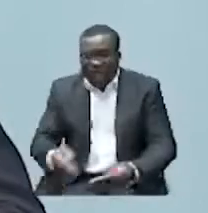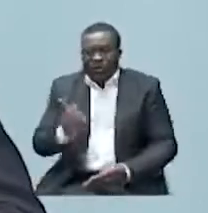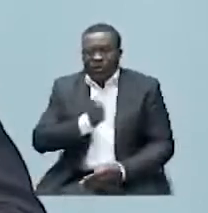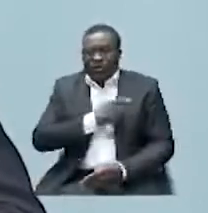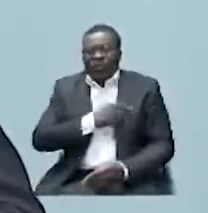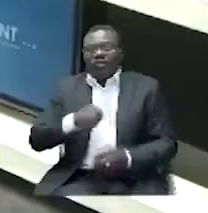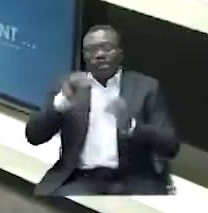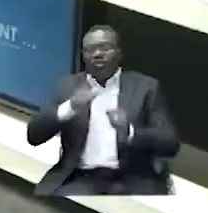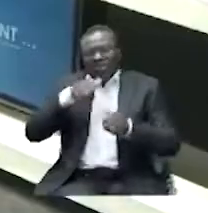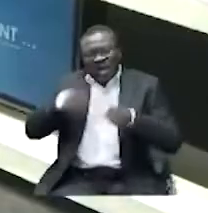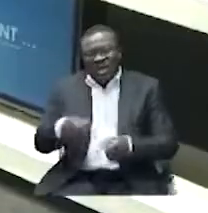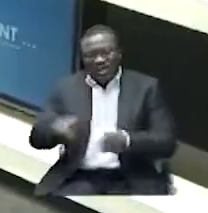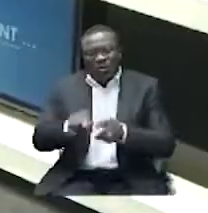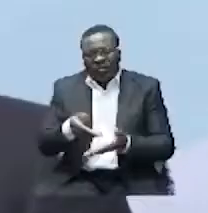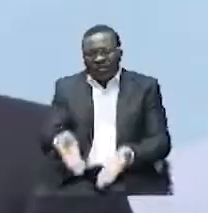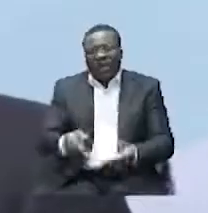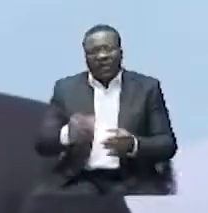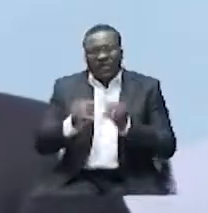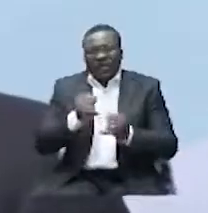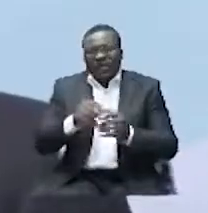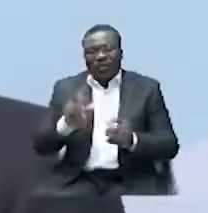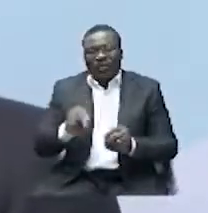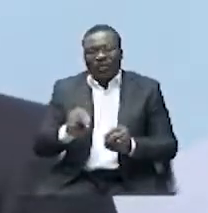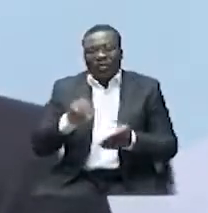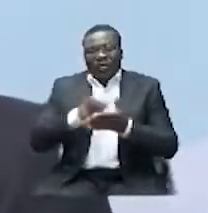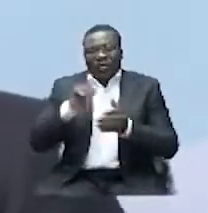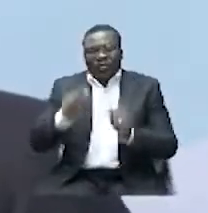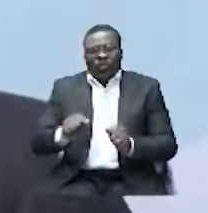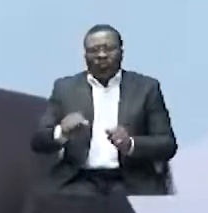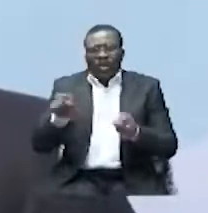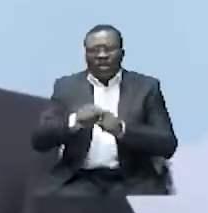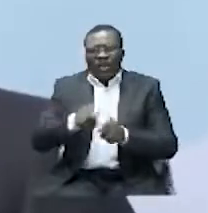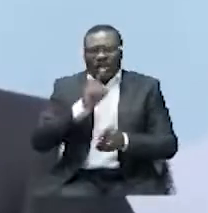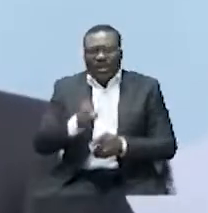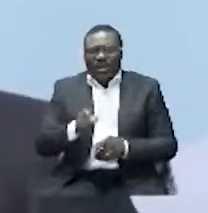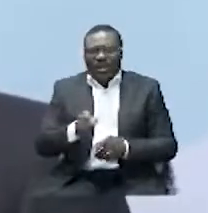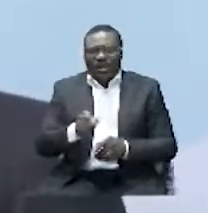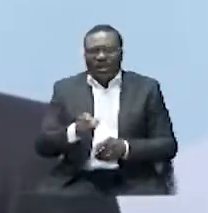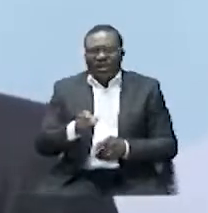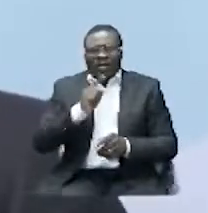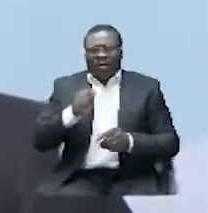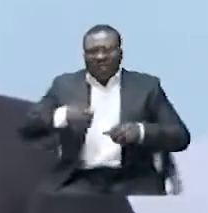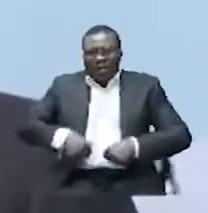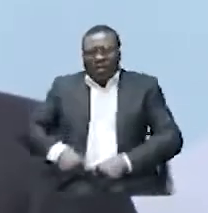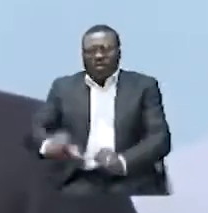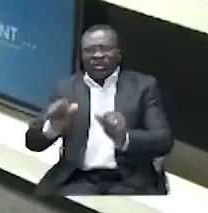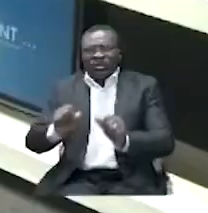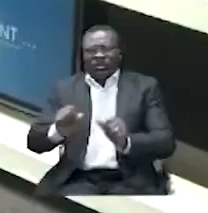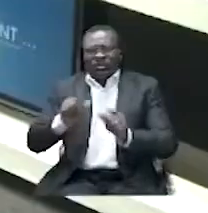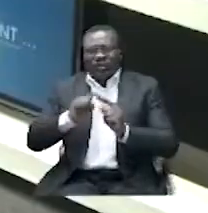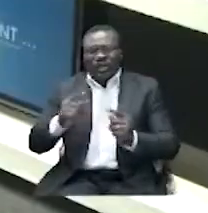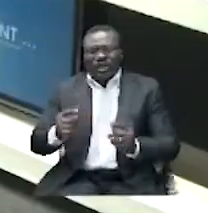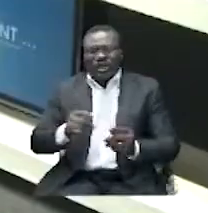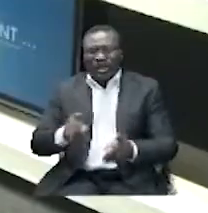ça ne peut pas rester ainsi. Sinon, ce pouvoir tel qu'il est, s'il est transmis tel quel aux générations à